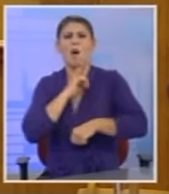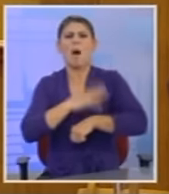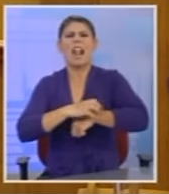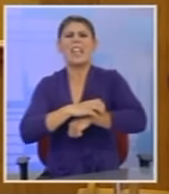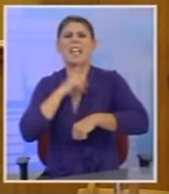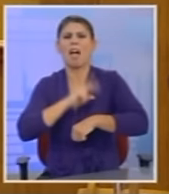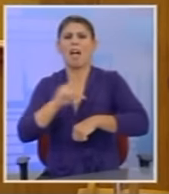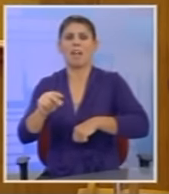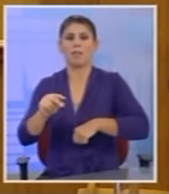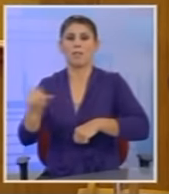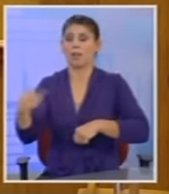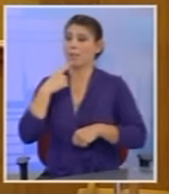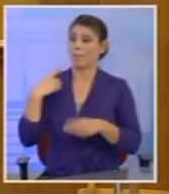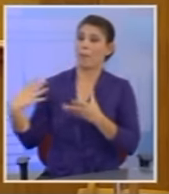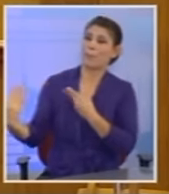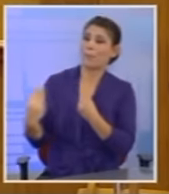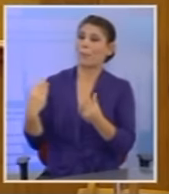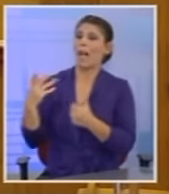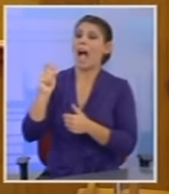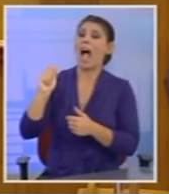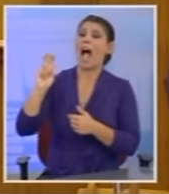Υπότιτλοι AUTHORWAVE